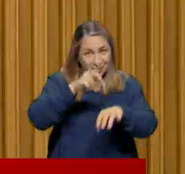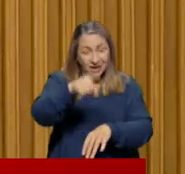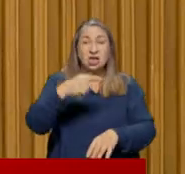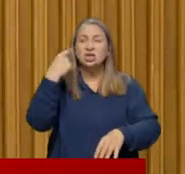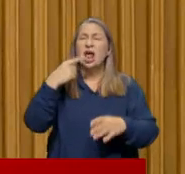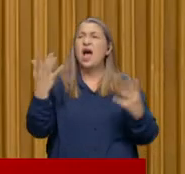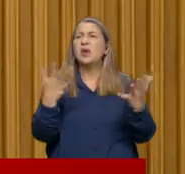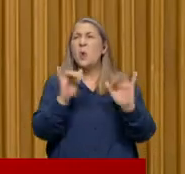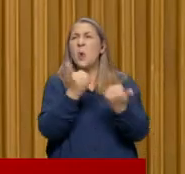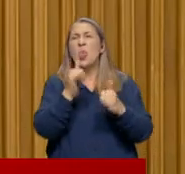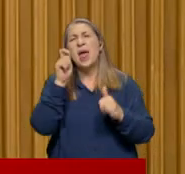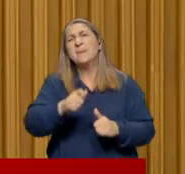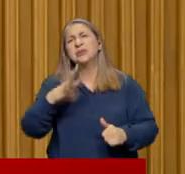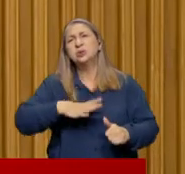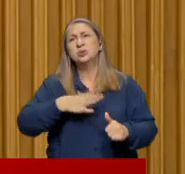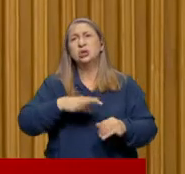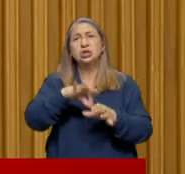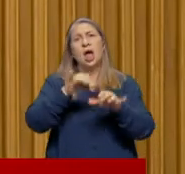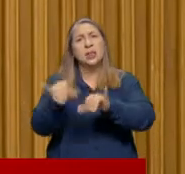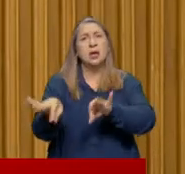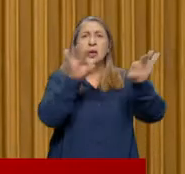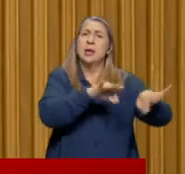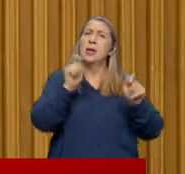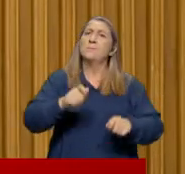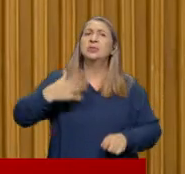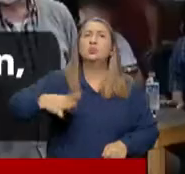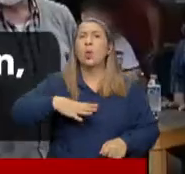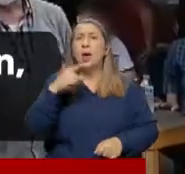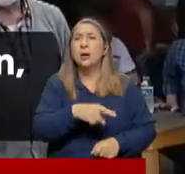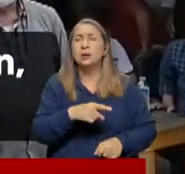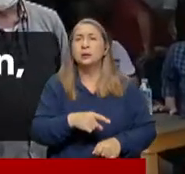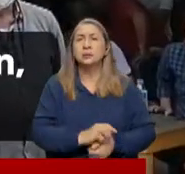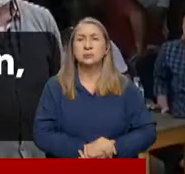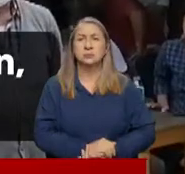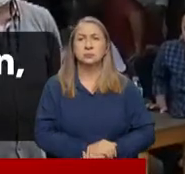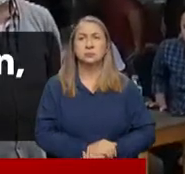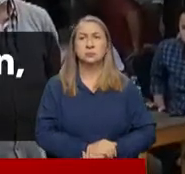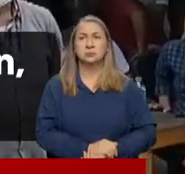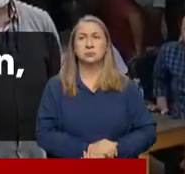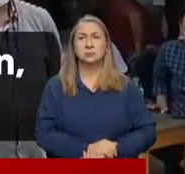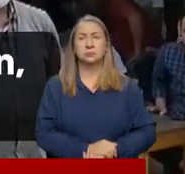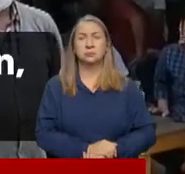şeker de hangi oyunlar oynamak istiyorlarsa çaydan aynı oyunu oyna Oynamak istiyorlar bugün